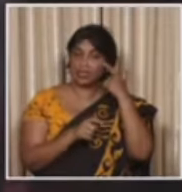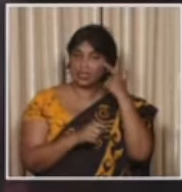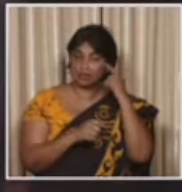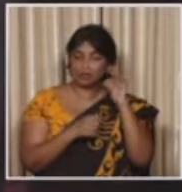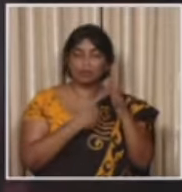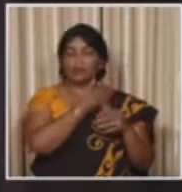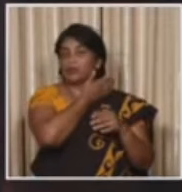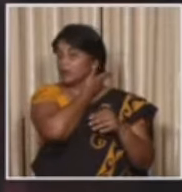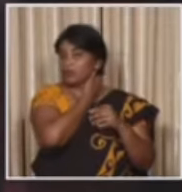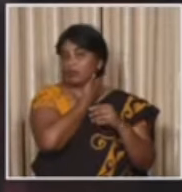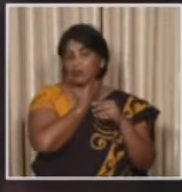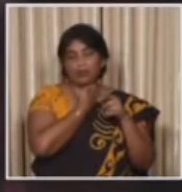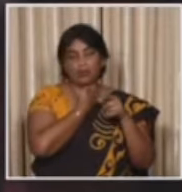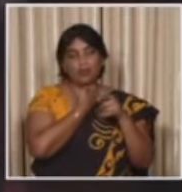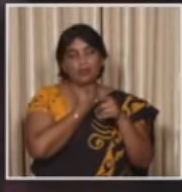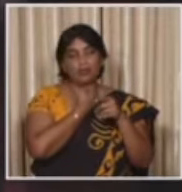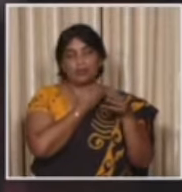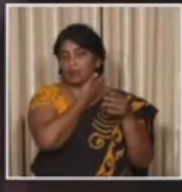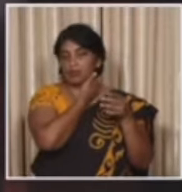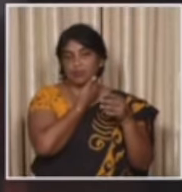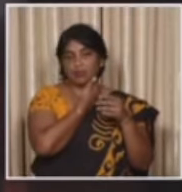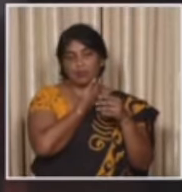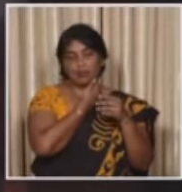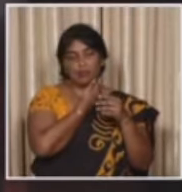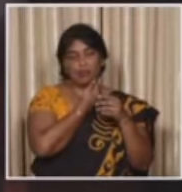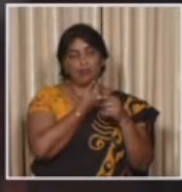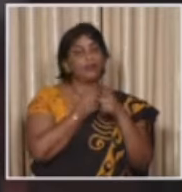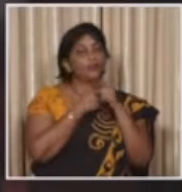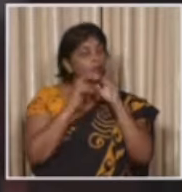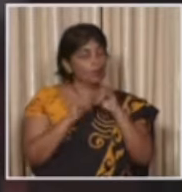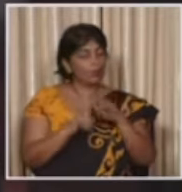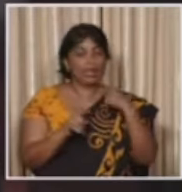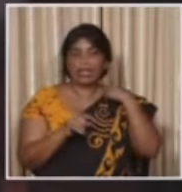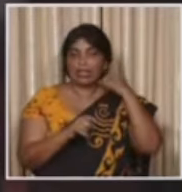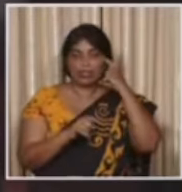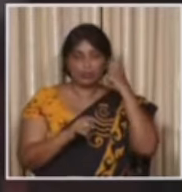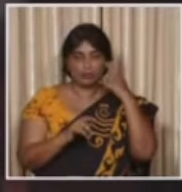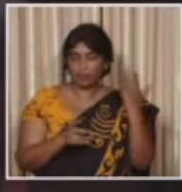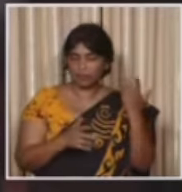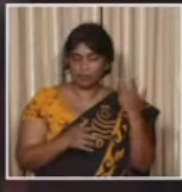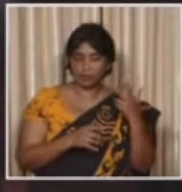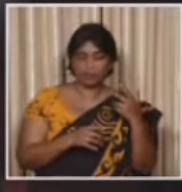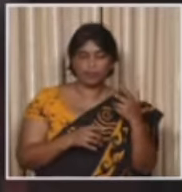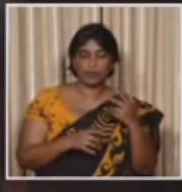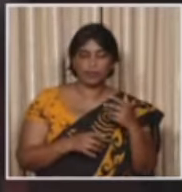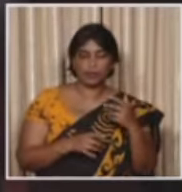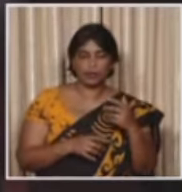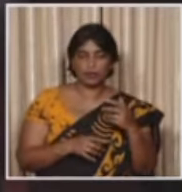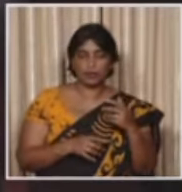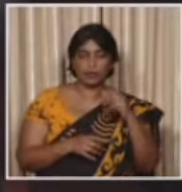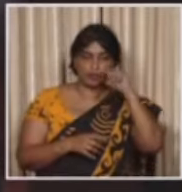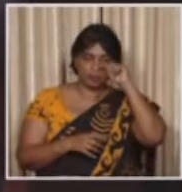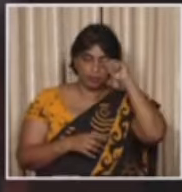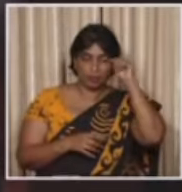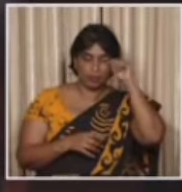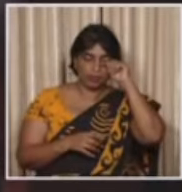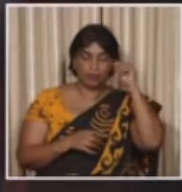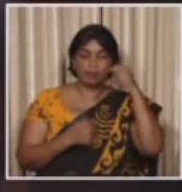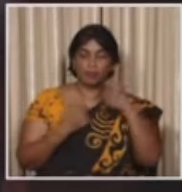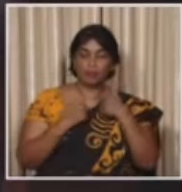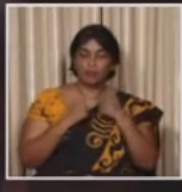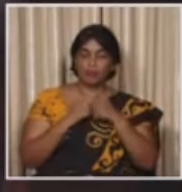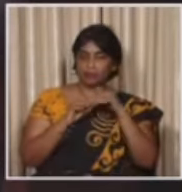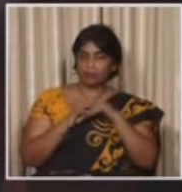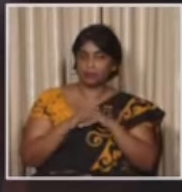මේ හැම පාර්ශ්වයක් ගැනම අපි හිතන්නට ඕන. එහෙම හිතුවේ නැහැ. ඒ නිසා තමයි අපිට සිද්ධ වුණේ